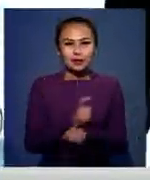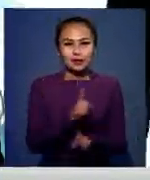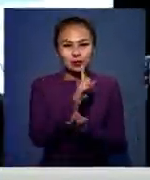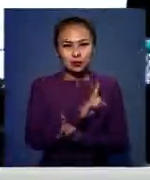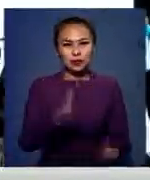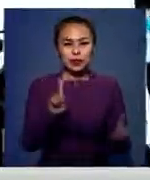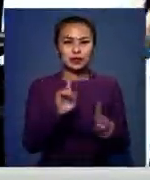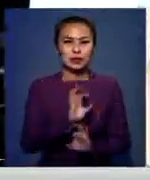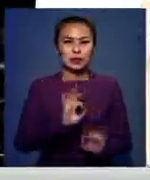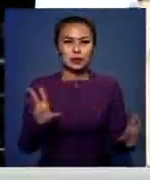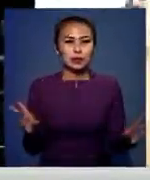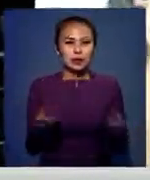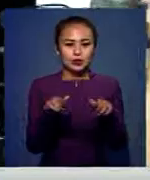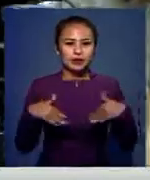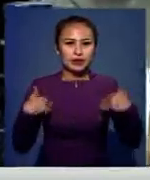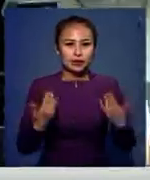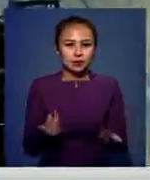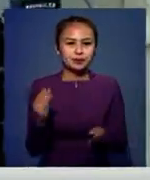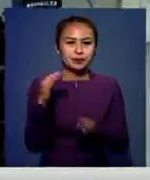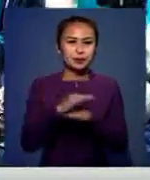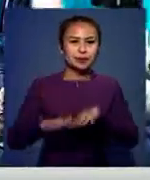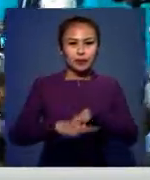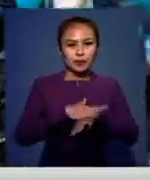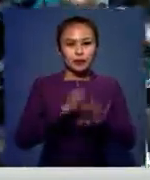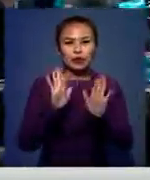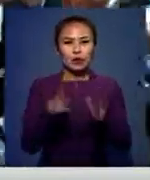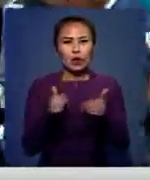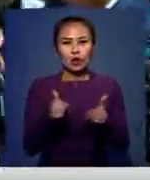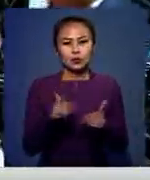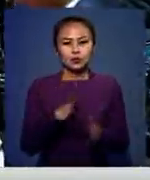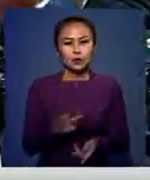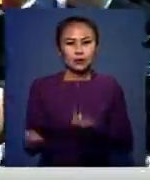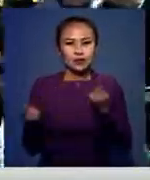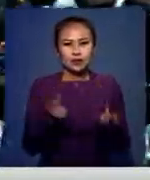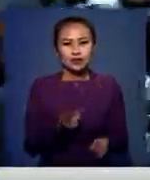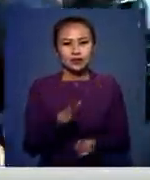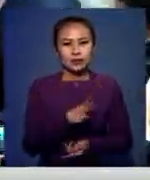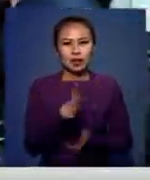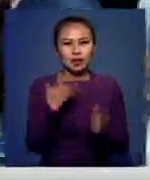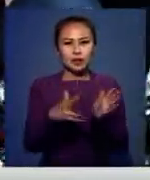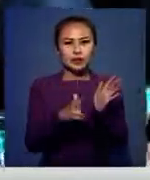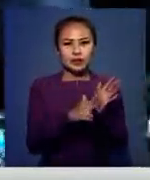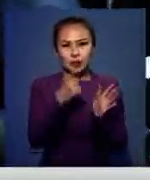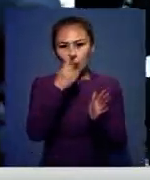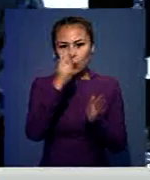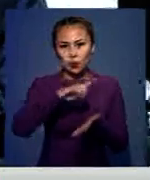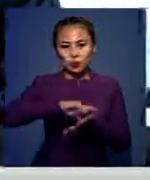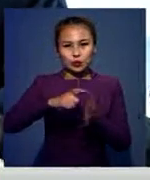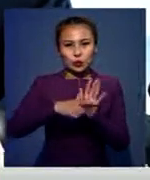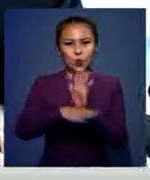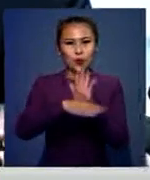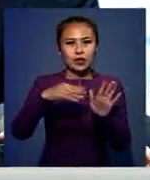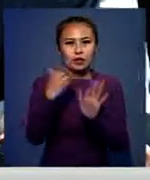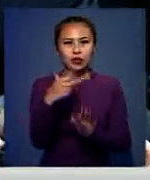ерек екенін айтып, сәтті өтуін тіледі. Сондай халқымызға тек жақсылыға келсін деген ниетін білдірді. Айта кетейік, 58-ші